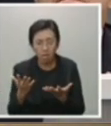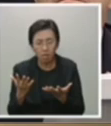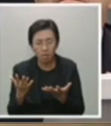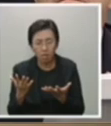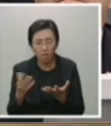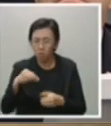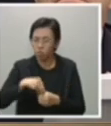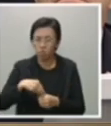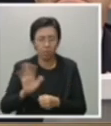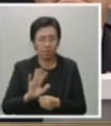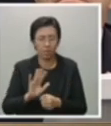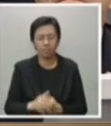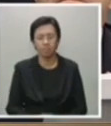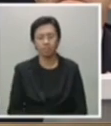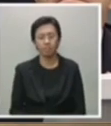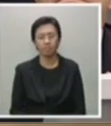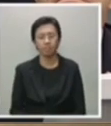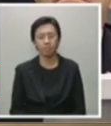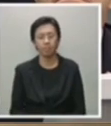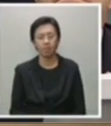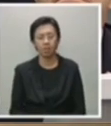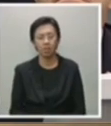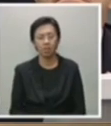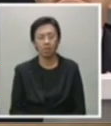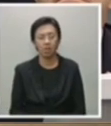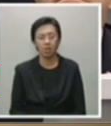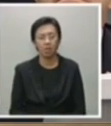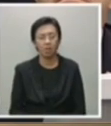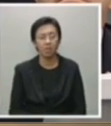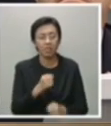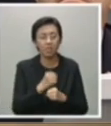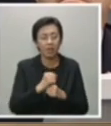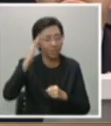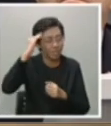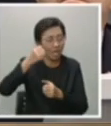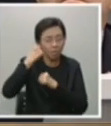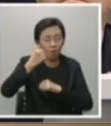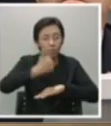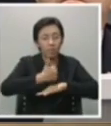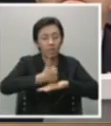อยู่ไม่ได้ครับท่านประธานเพราะเกษียณจากอายุราชการแล้ว